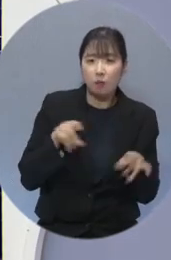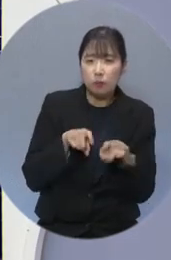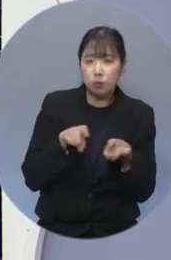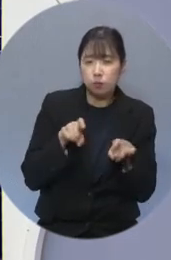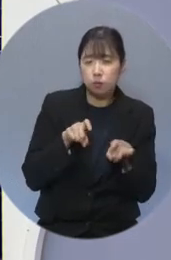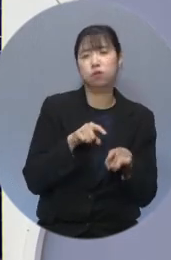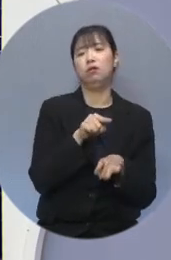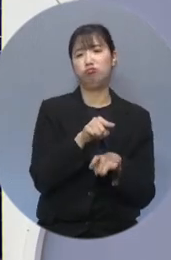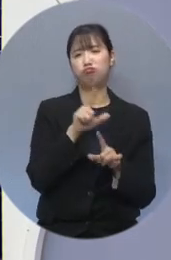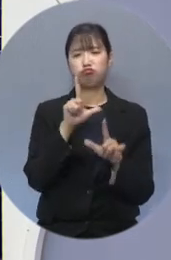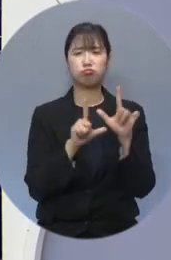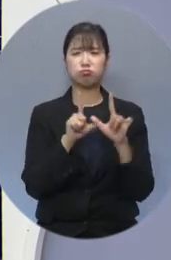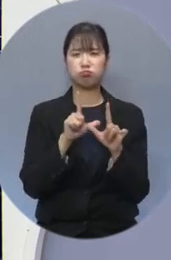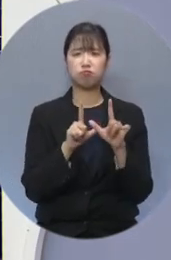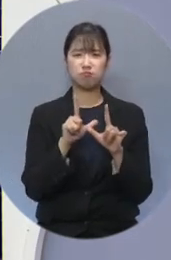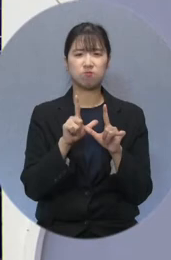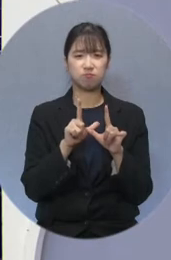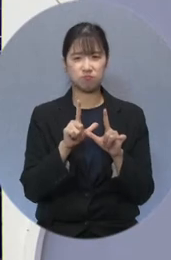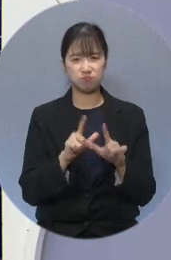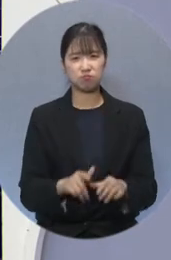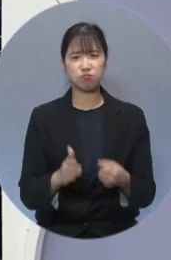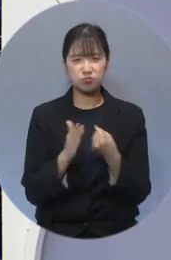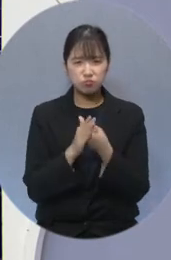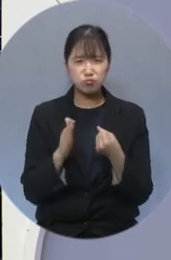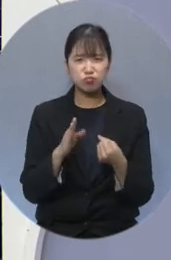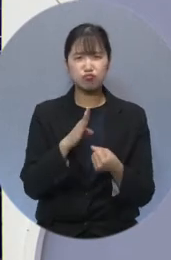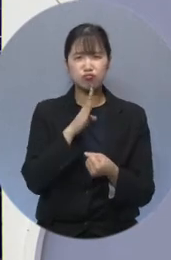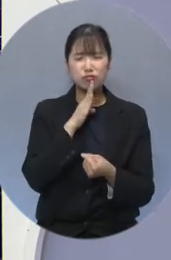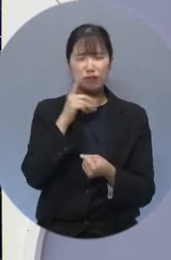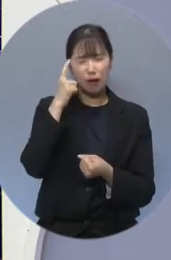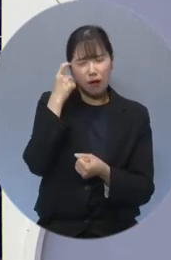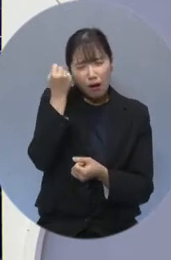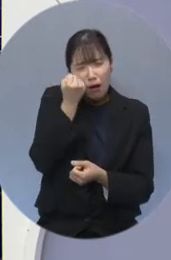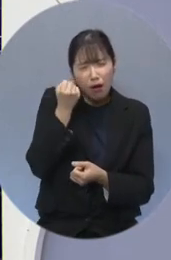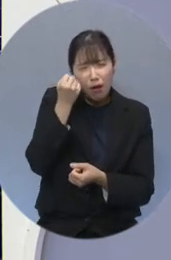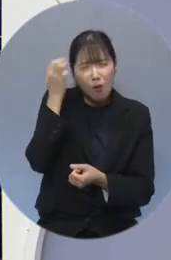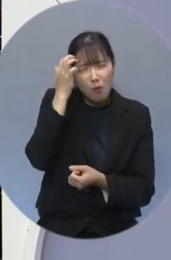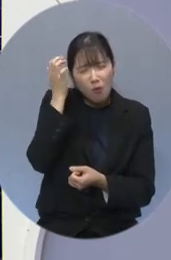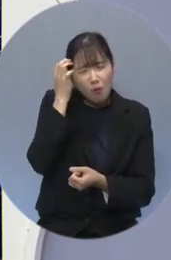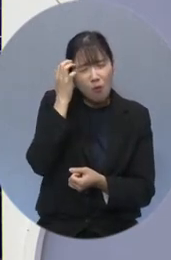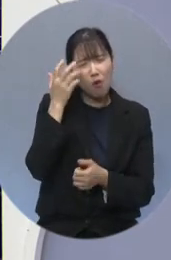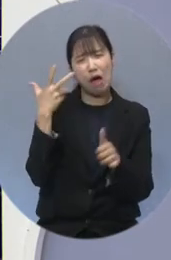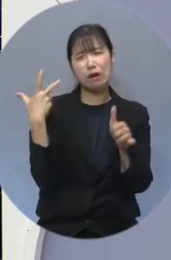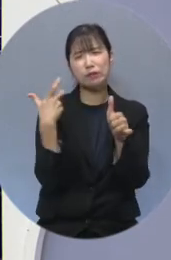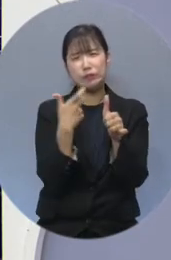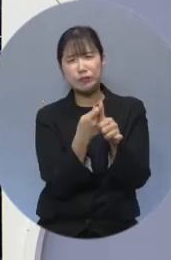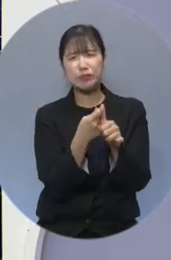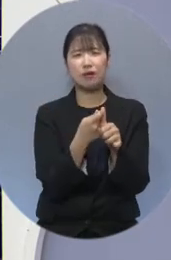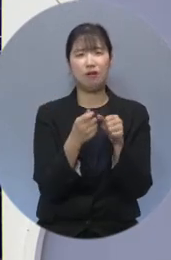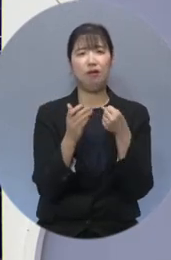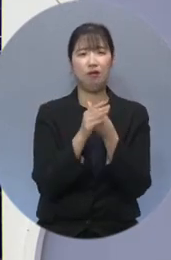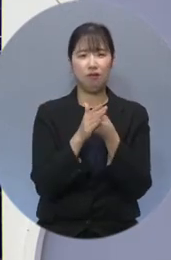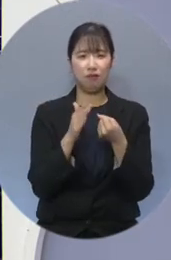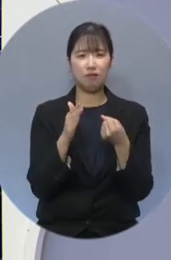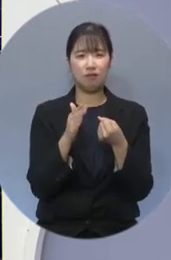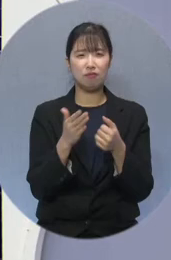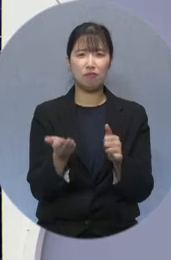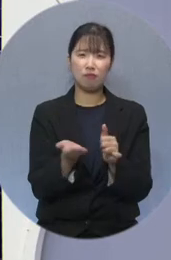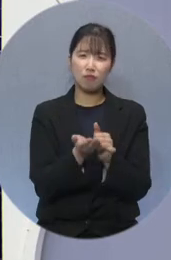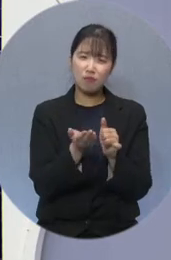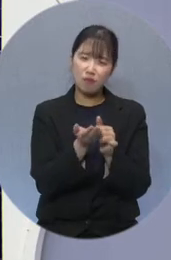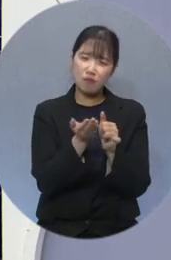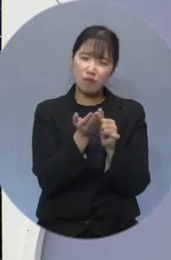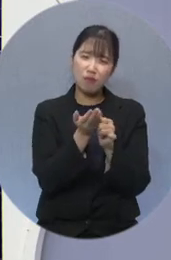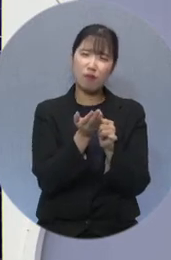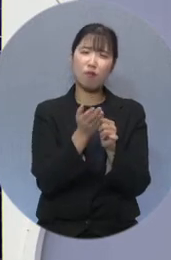순식간에 바뀌어요. 그렇구나. 네, 이런 게 얼마나 큰 트라우마가 이 동물들에게 심어졌는지를 너무